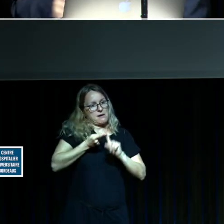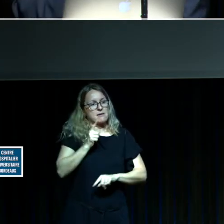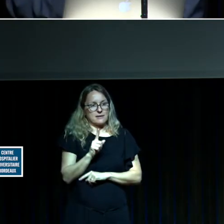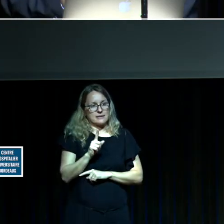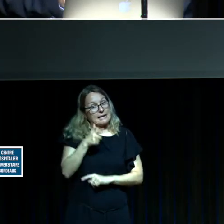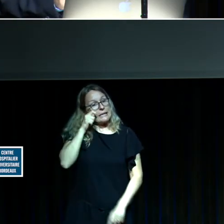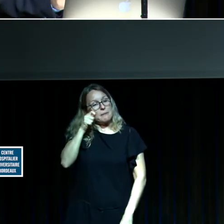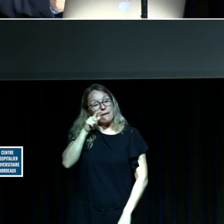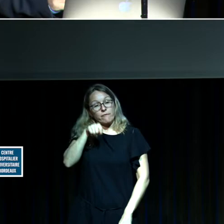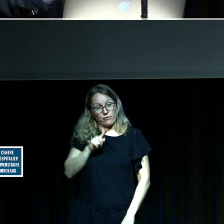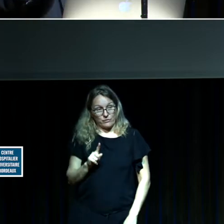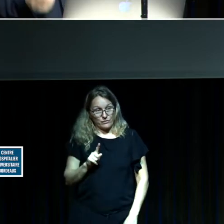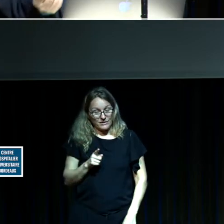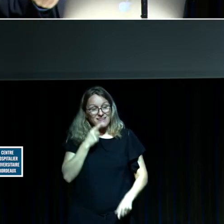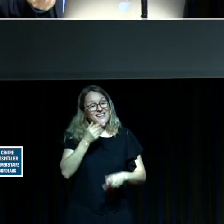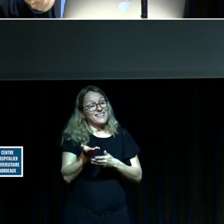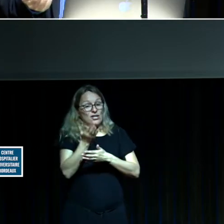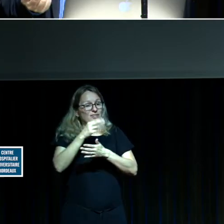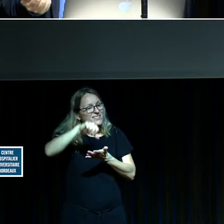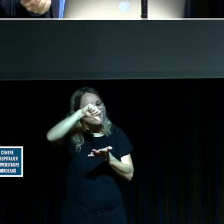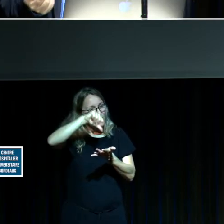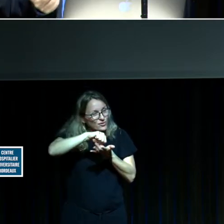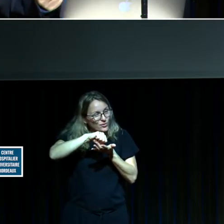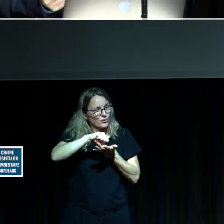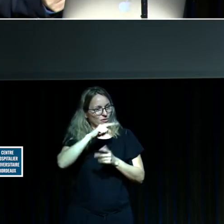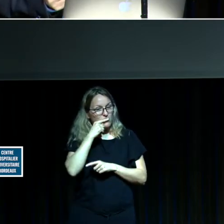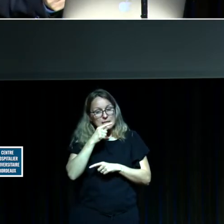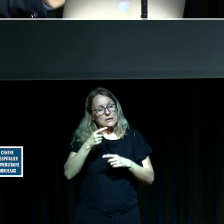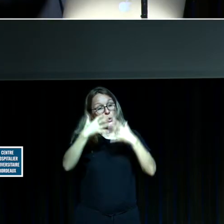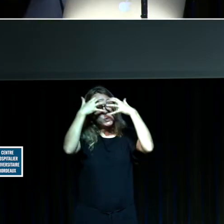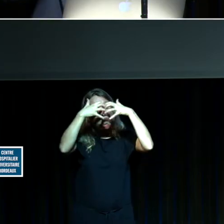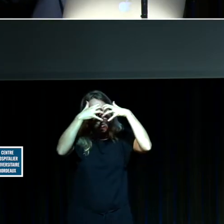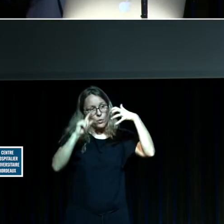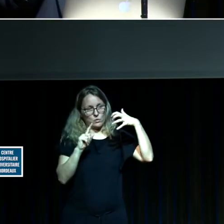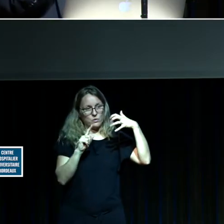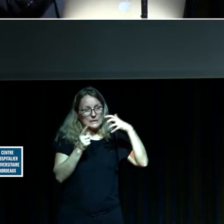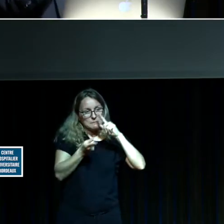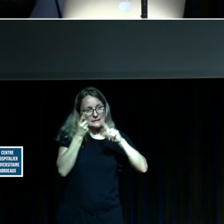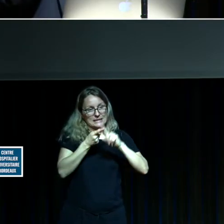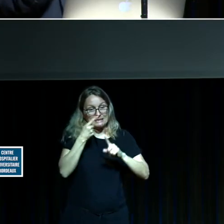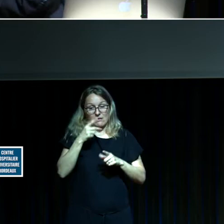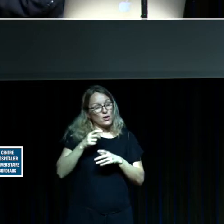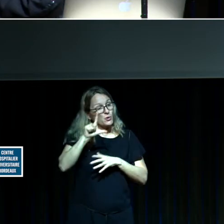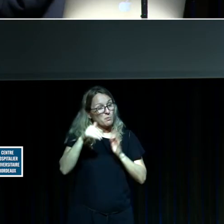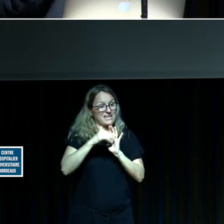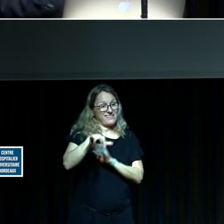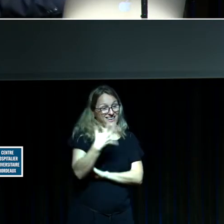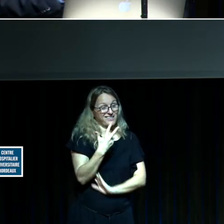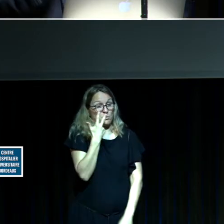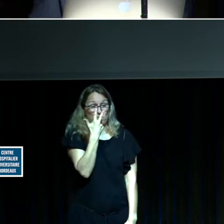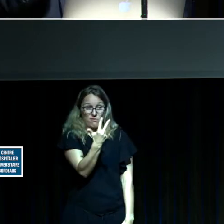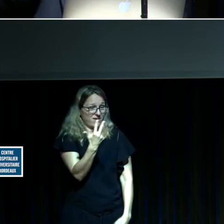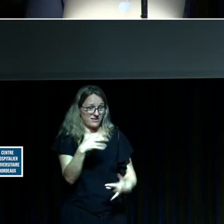que dans les centres de neuroradiologie interventionnelle. Et en 2015, il n'y en avait que 3 en Nouvelle-Aquitaine. C'était les 3